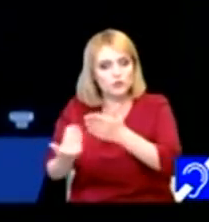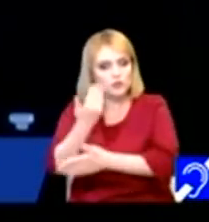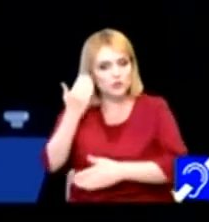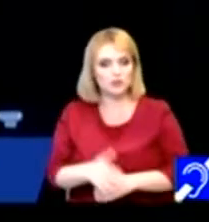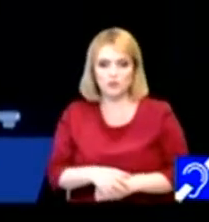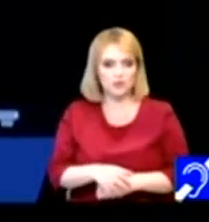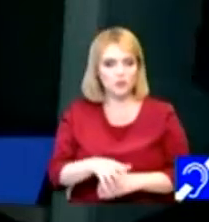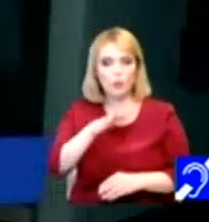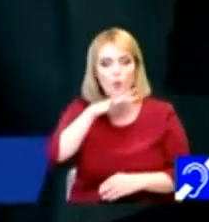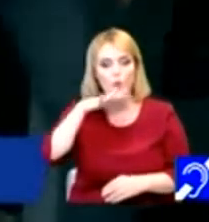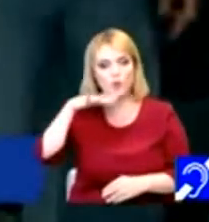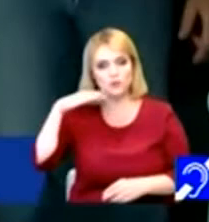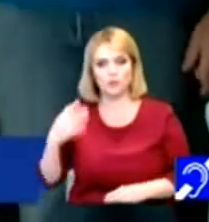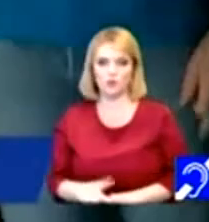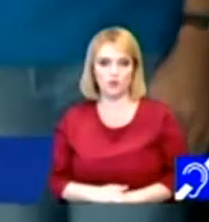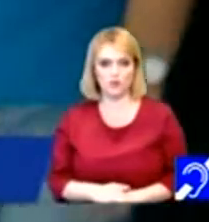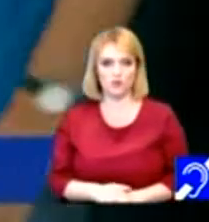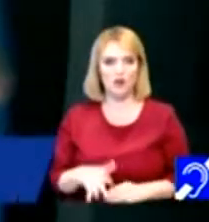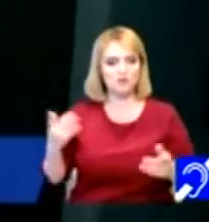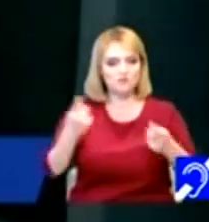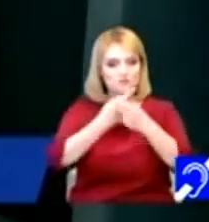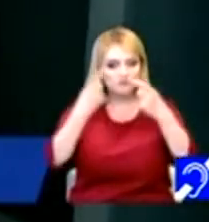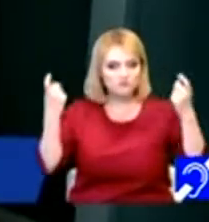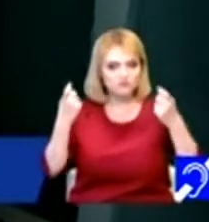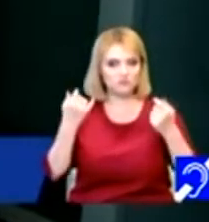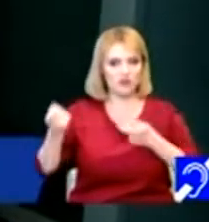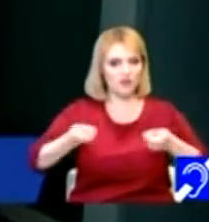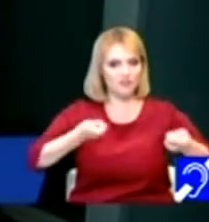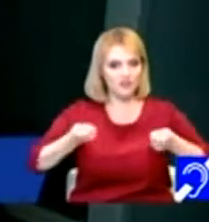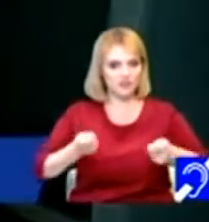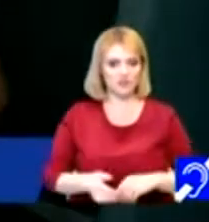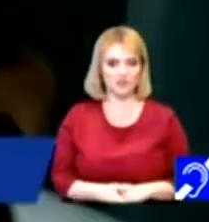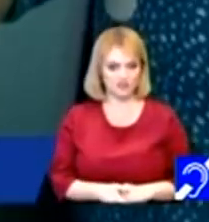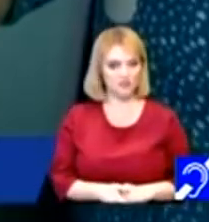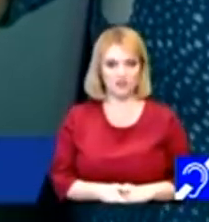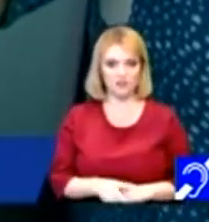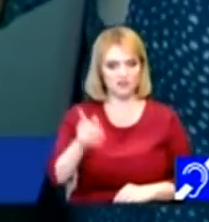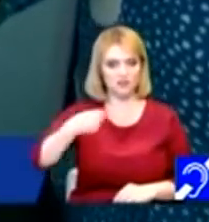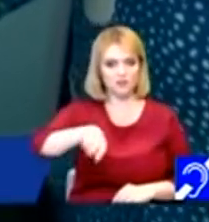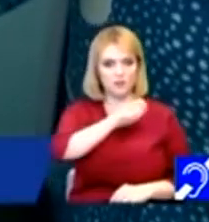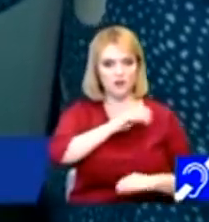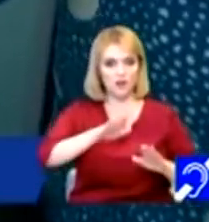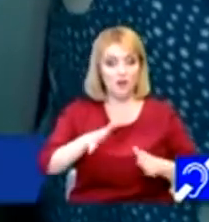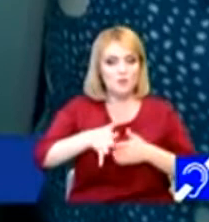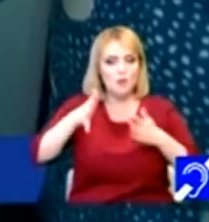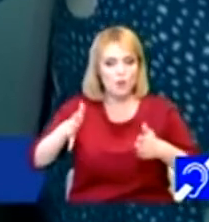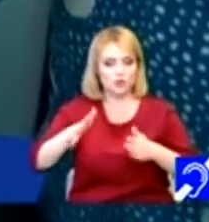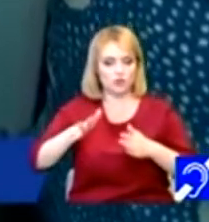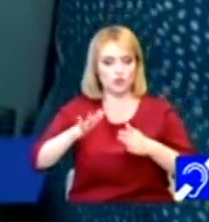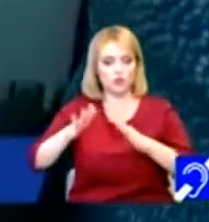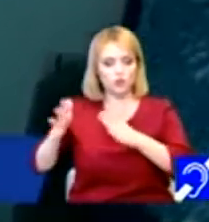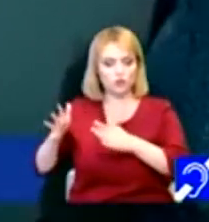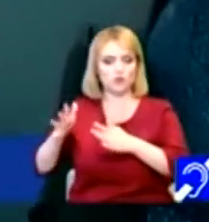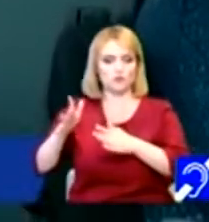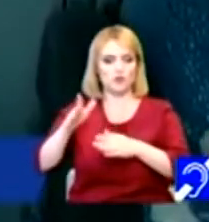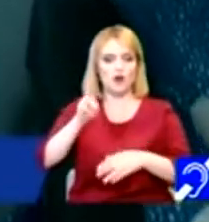în restul Europei în următoarele zile, avertizează un studiu realizat de un spital și o universitate din regiunea Catalonia. Potrivit cercetării,